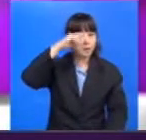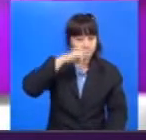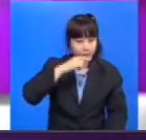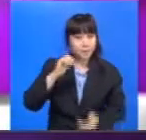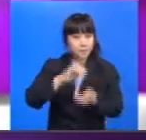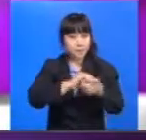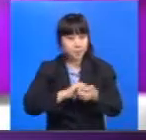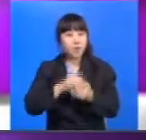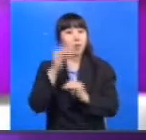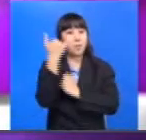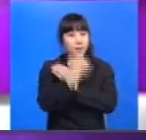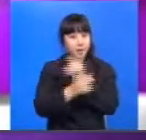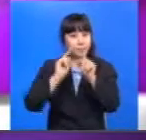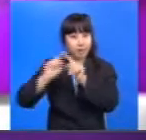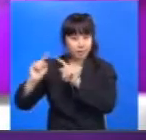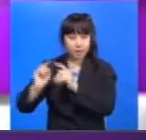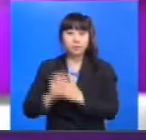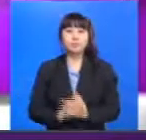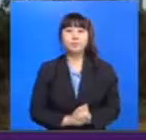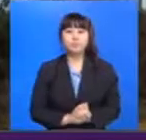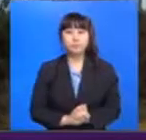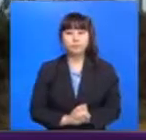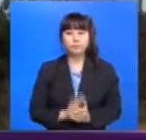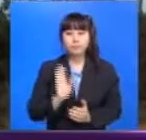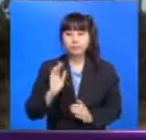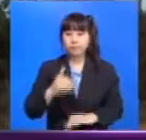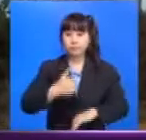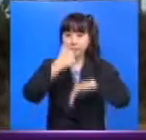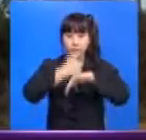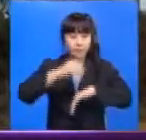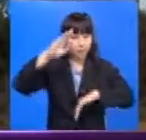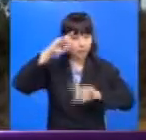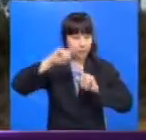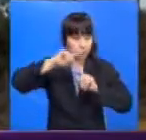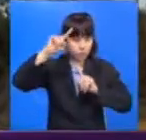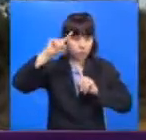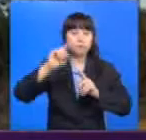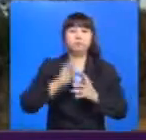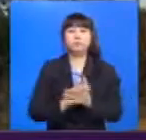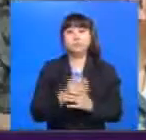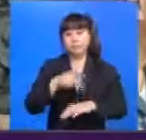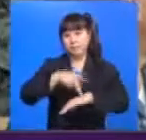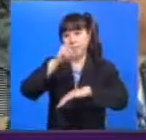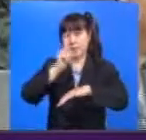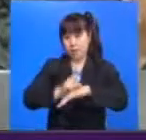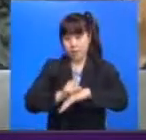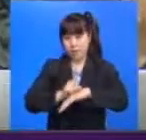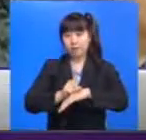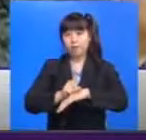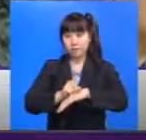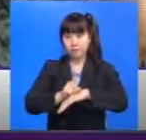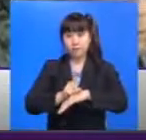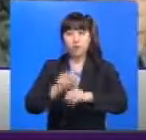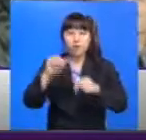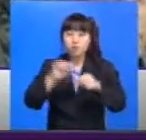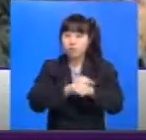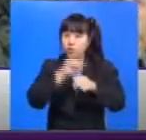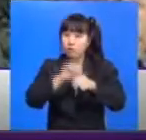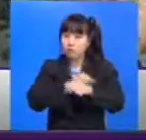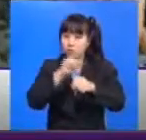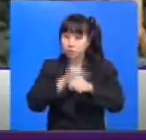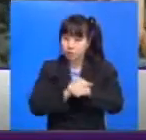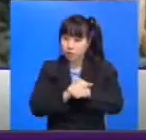นคงของสหาประชาชาิผลเอกธนศัรปธิมาประกรผู้บัชาการทหารสูงสุดเป็พระทานพิธีปิดการฝึก